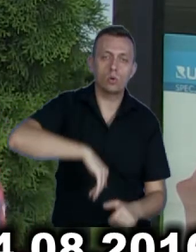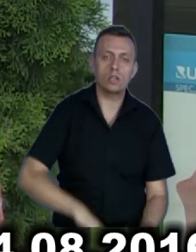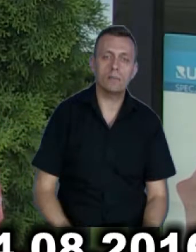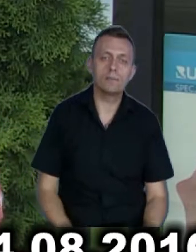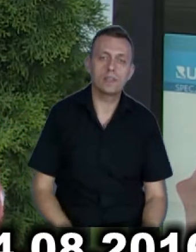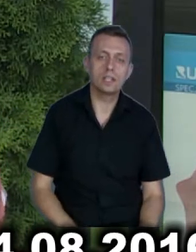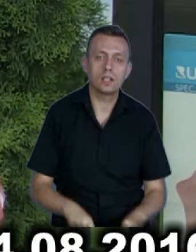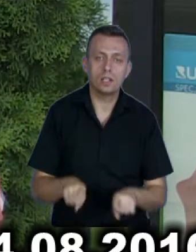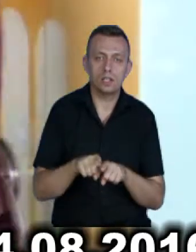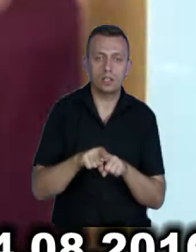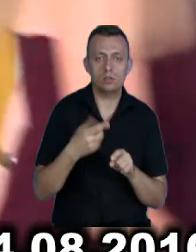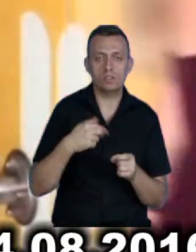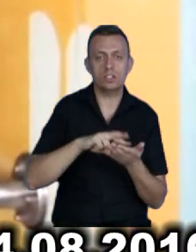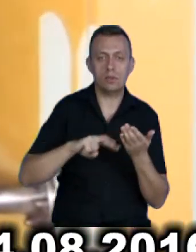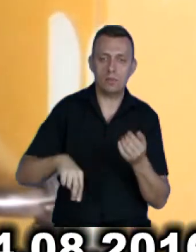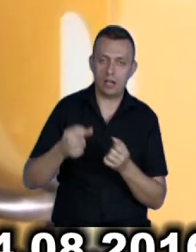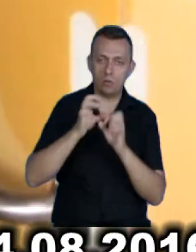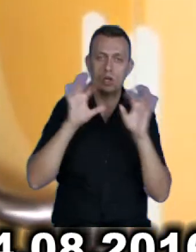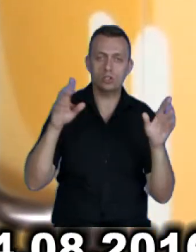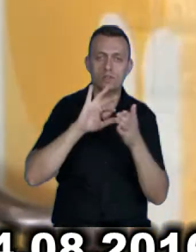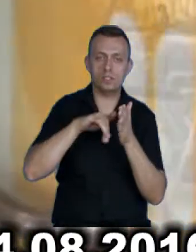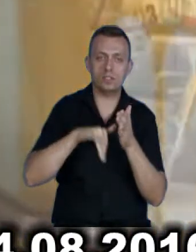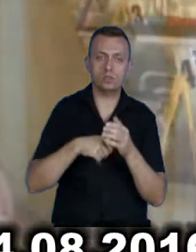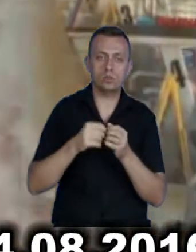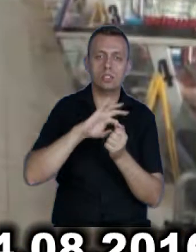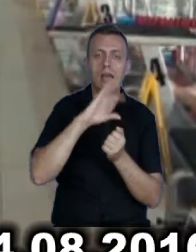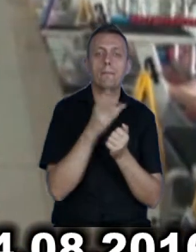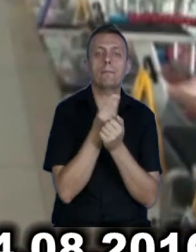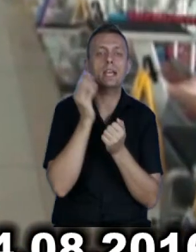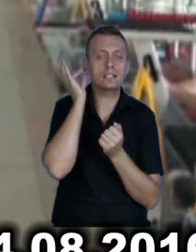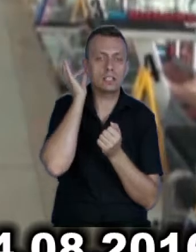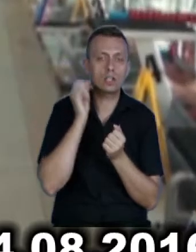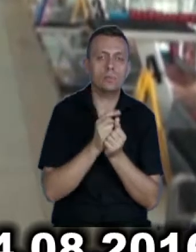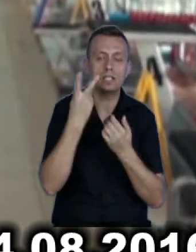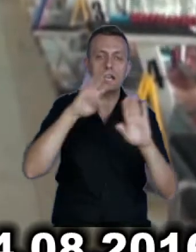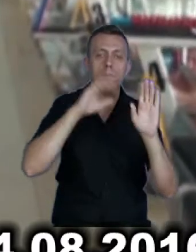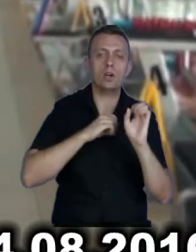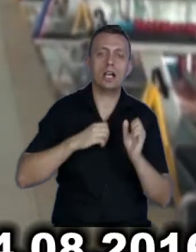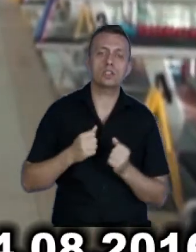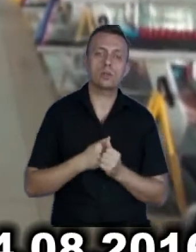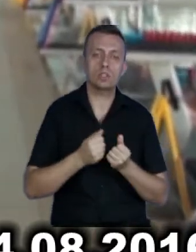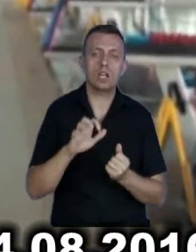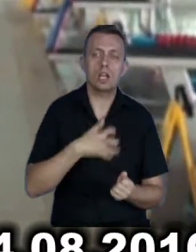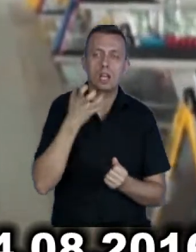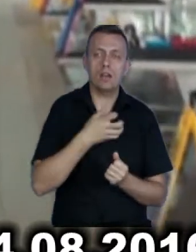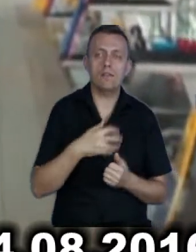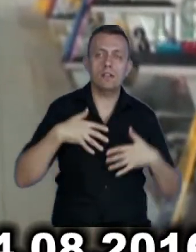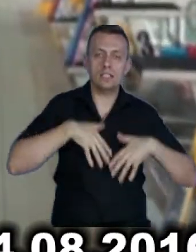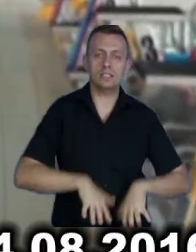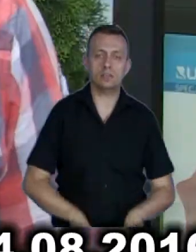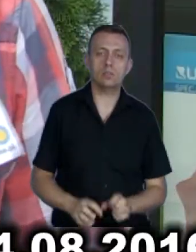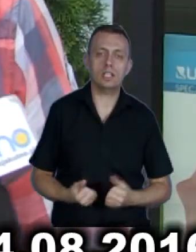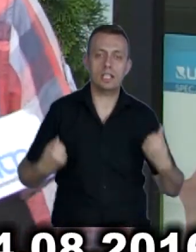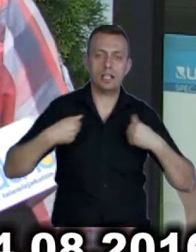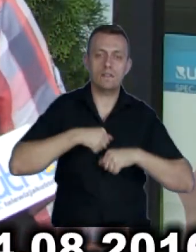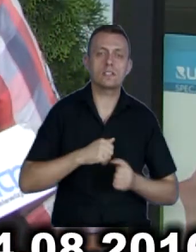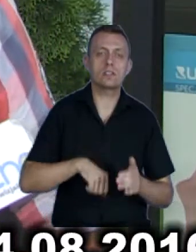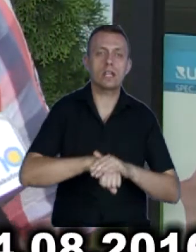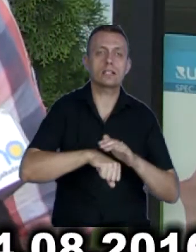koszty. Każdy z przedsiębiorców, który chciałby ominąć prawo, musi liczyć się z tym, że prawo nie ominie jego portfela.